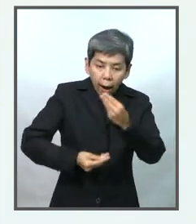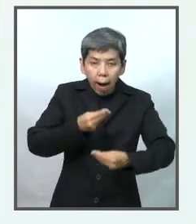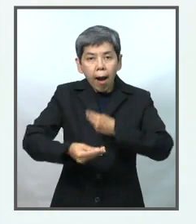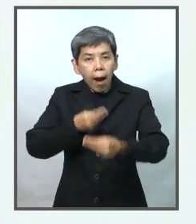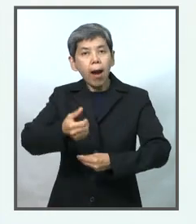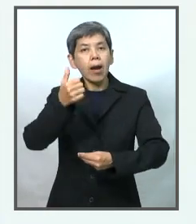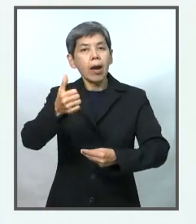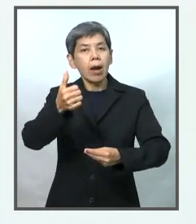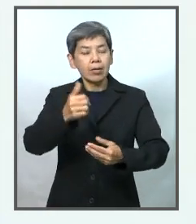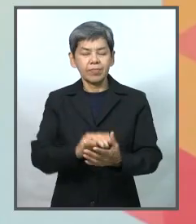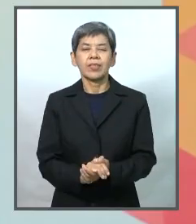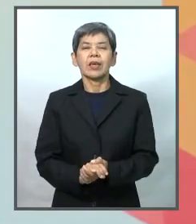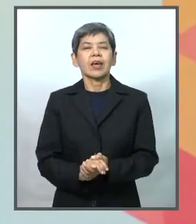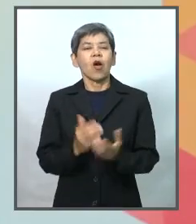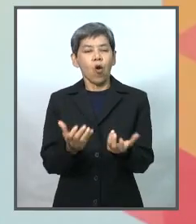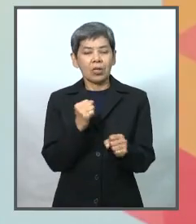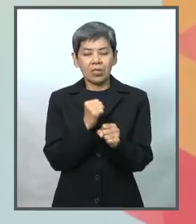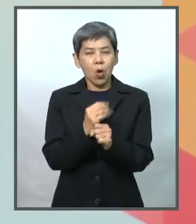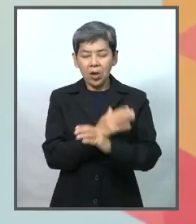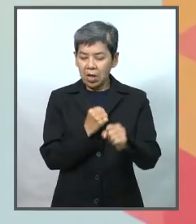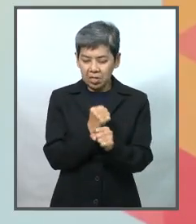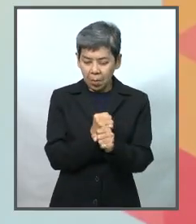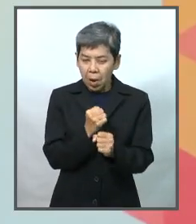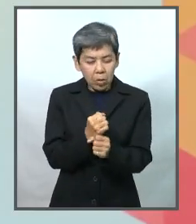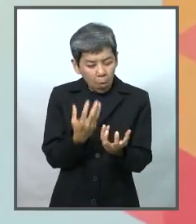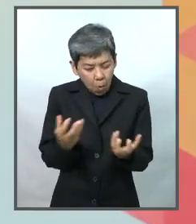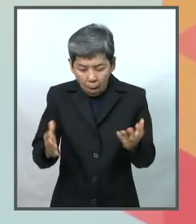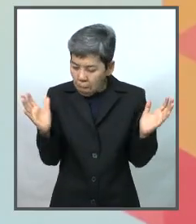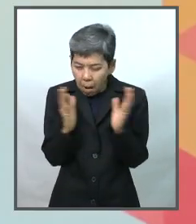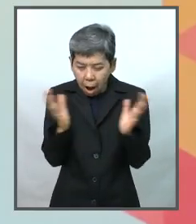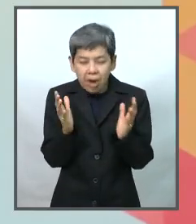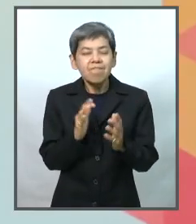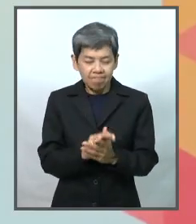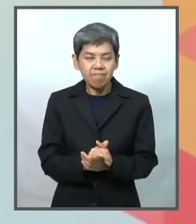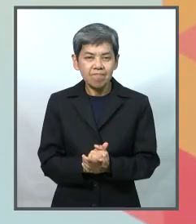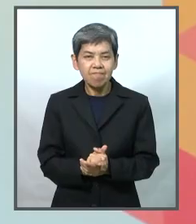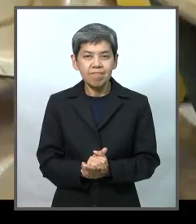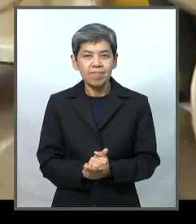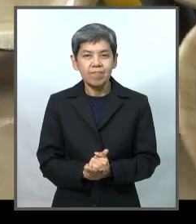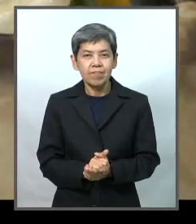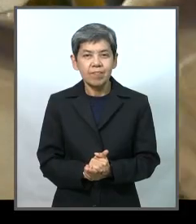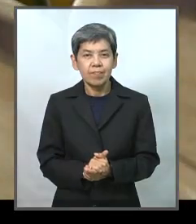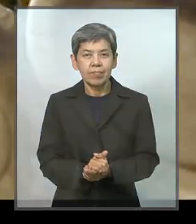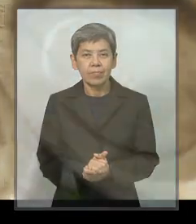นพิการเข้าไปอยู่ตรงนั้นได้การผลิตของสินค้าของพิการก็จะเกิดมากมายมหาศาลในประเทศไทยครับ